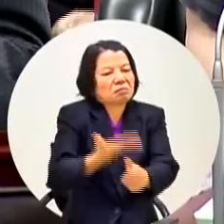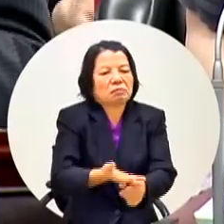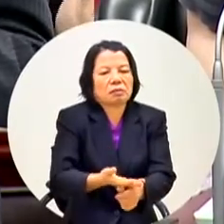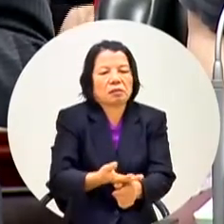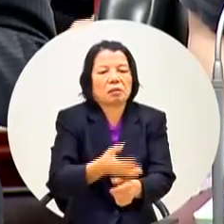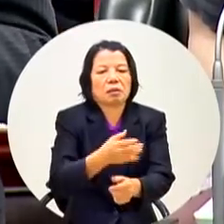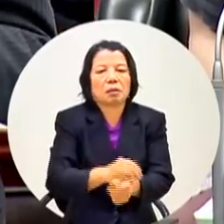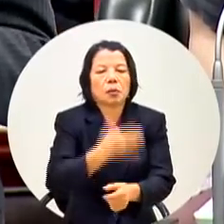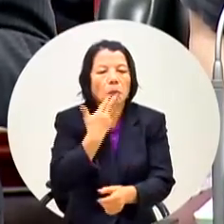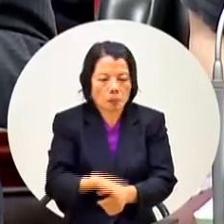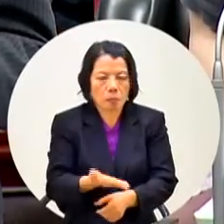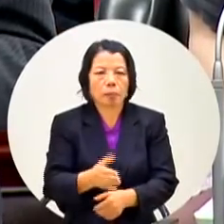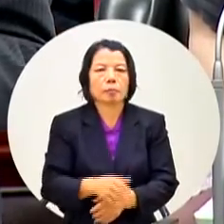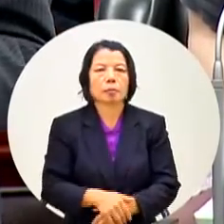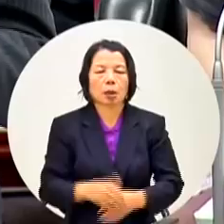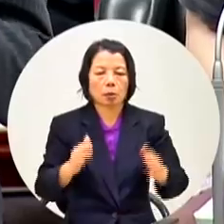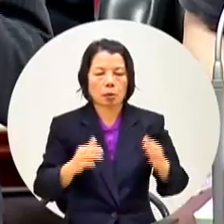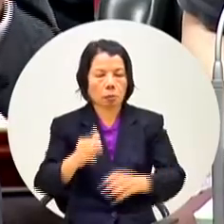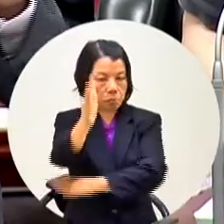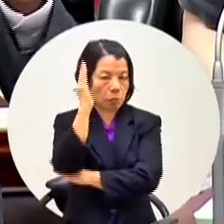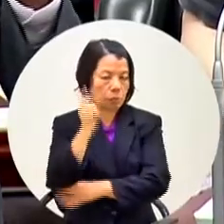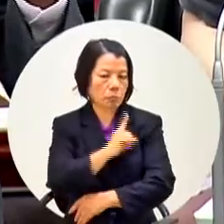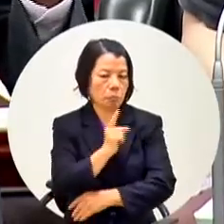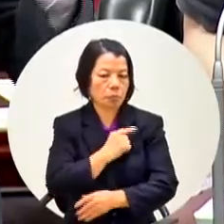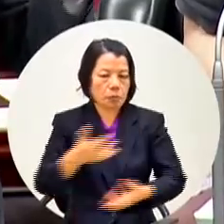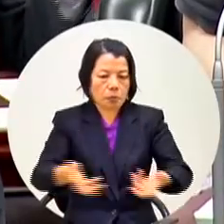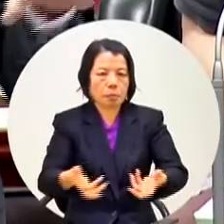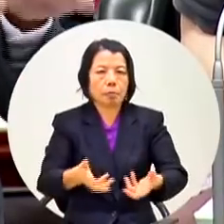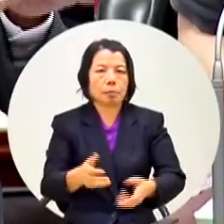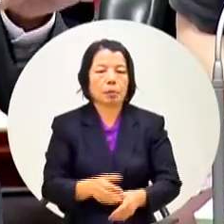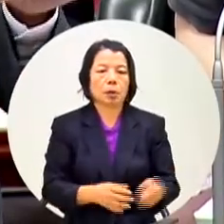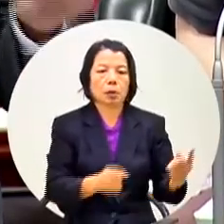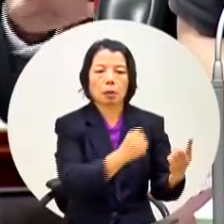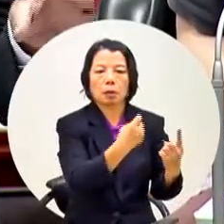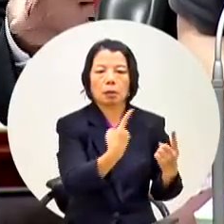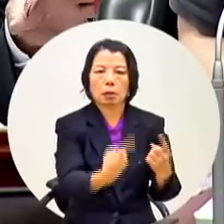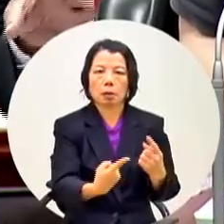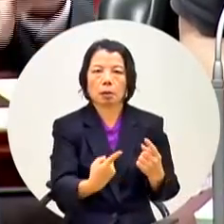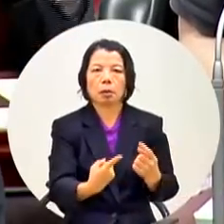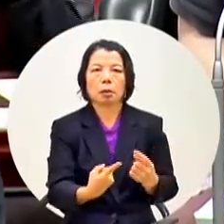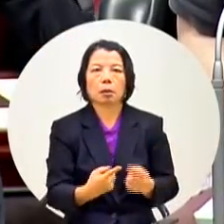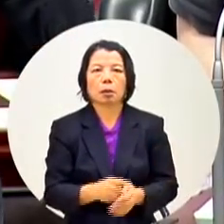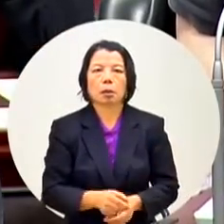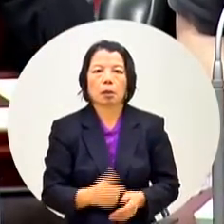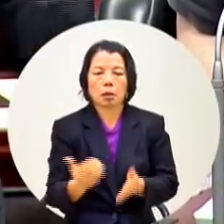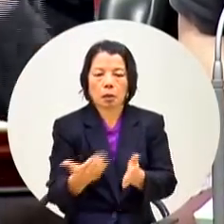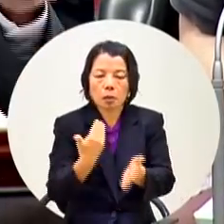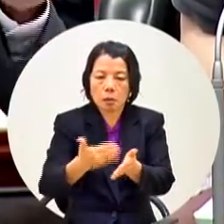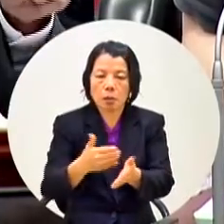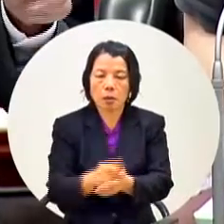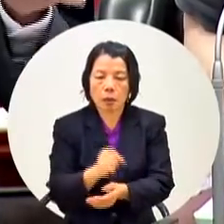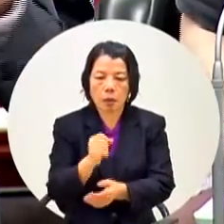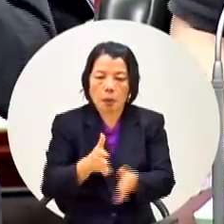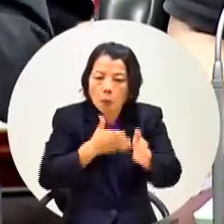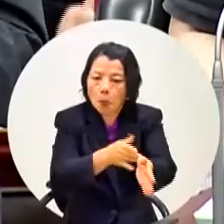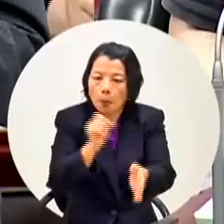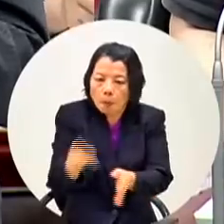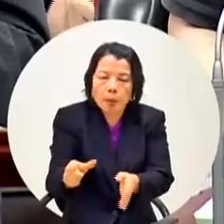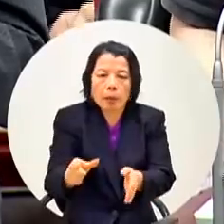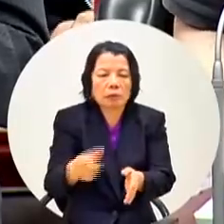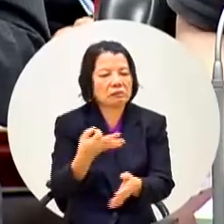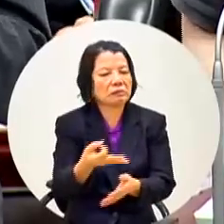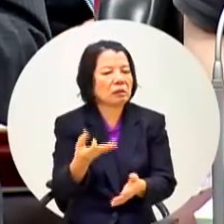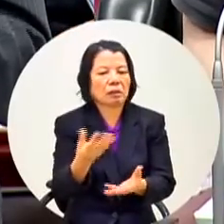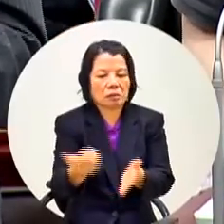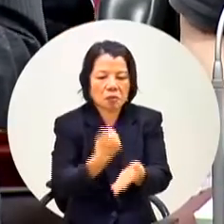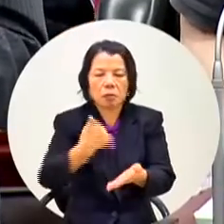时候，当时在101亿里面原本就没有编列购车的这个费用，哦，因为照理来说是民间来买，所以造成这